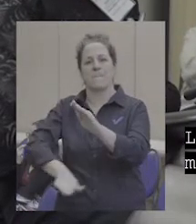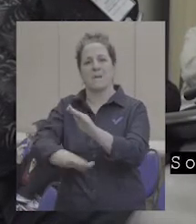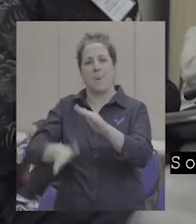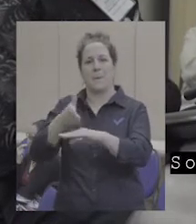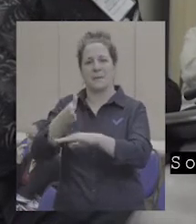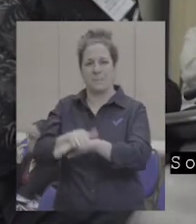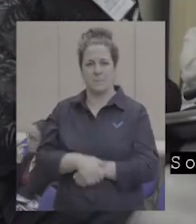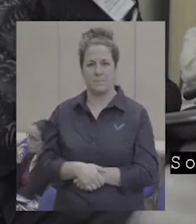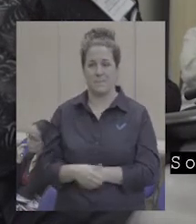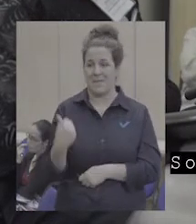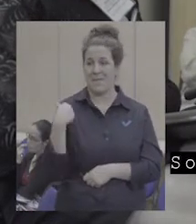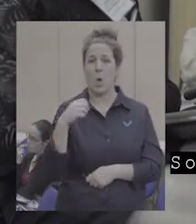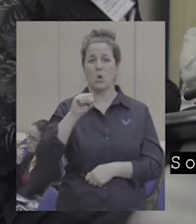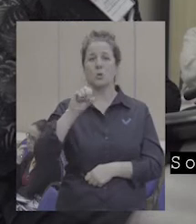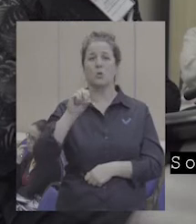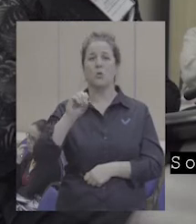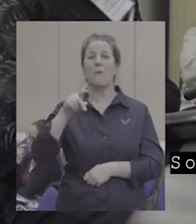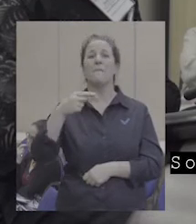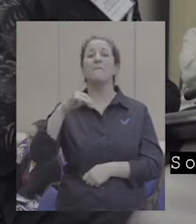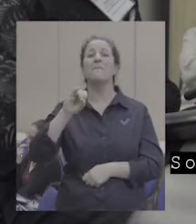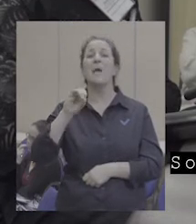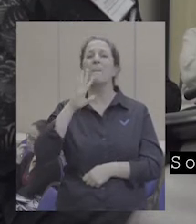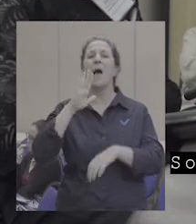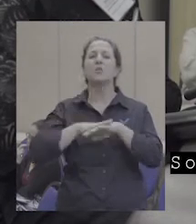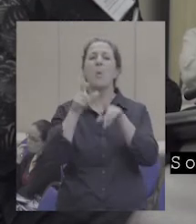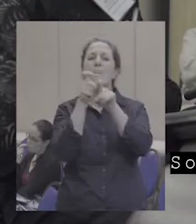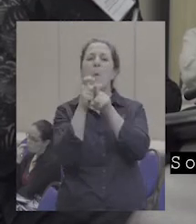d'accessibilité. Sophie parlait de visitabilité.